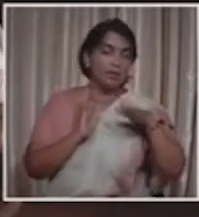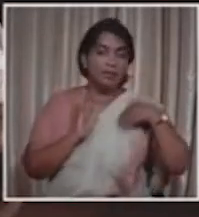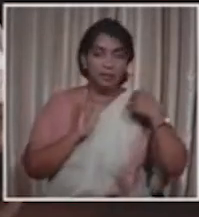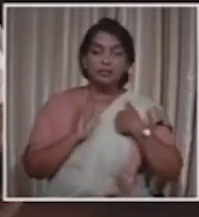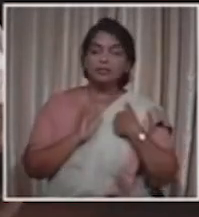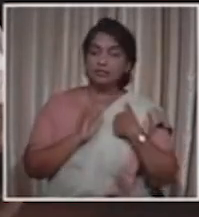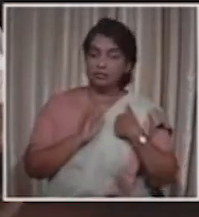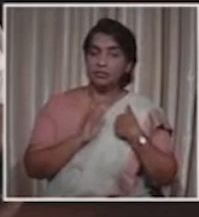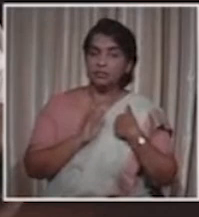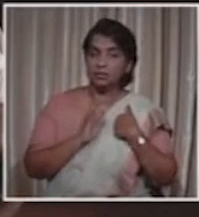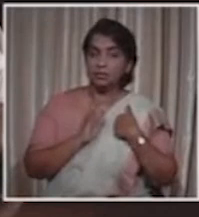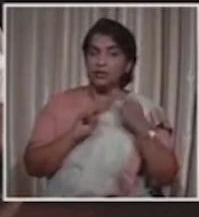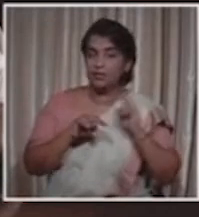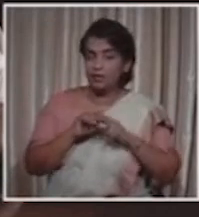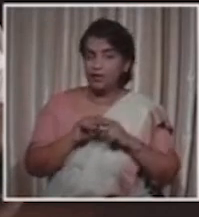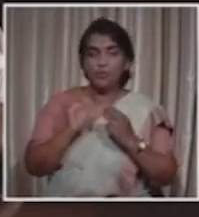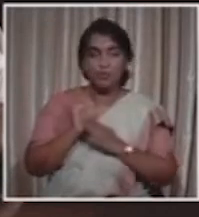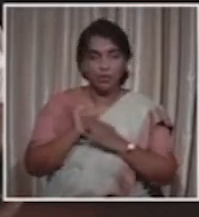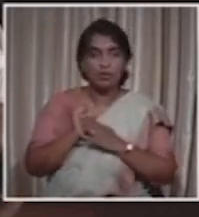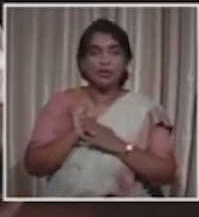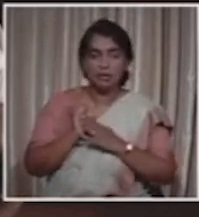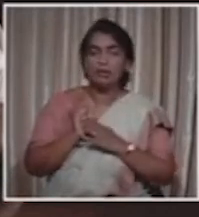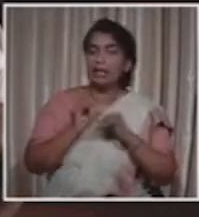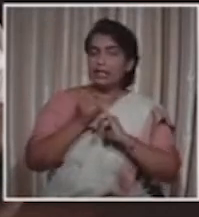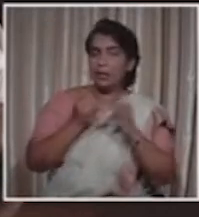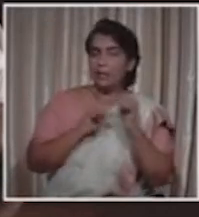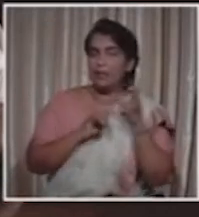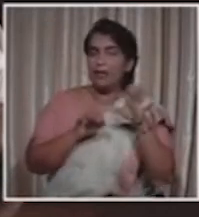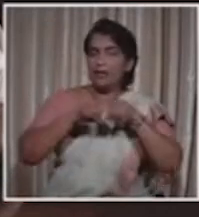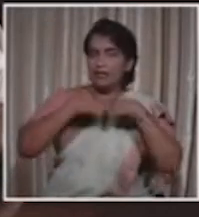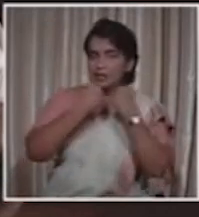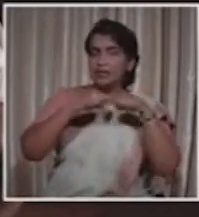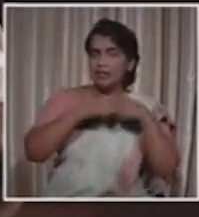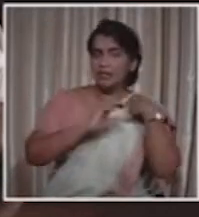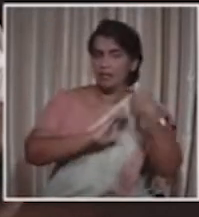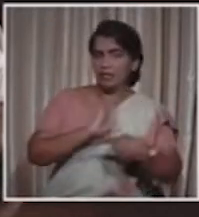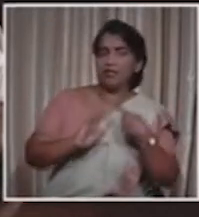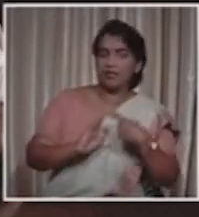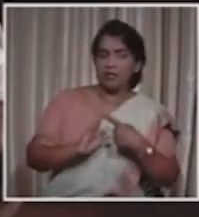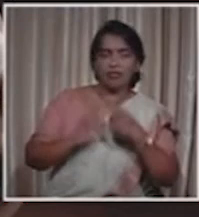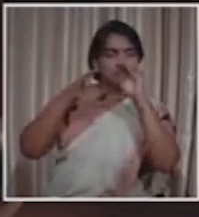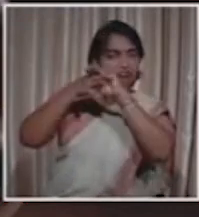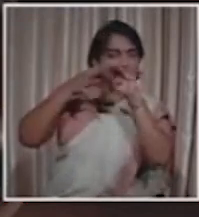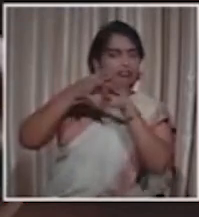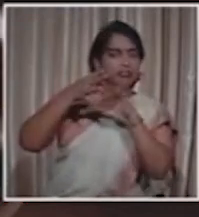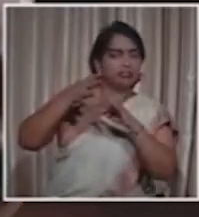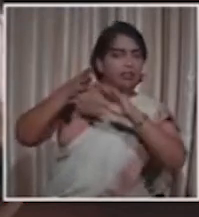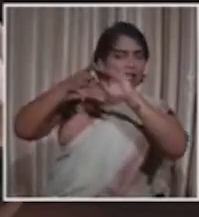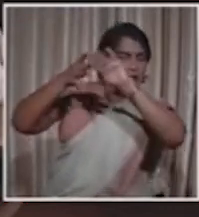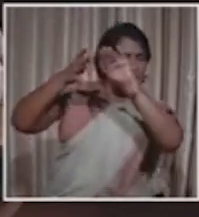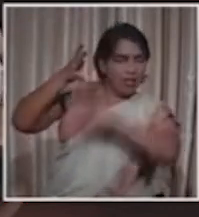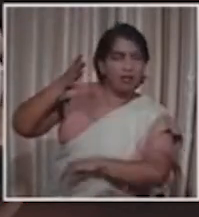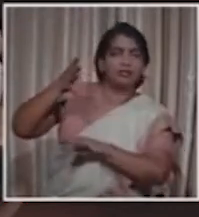Fitch Moody's Standard & Poor ඒ ආයතන අපේ රටේ ශ්‍රේණිය 15